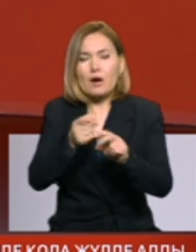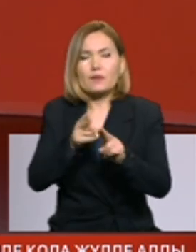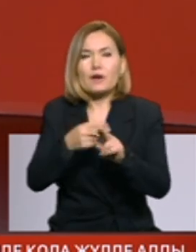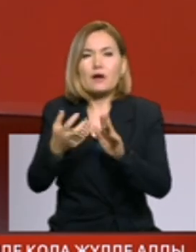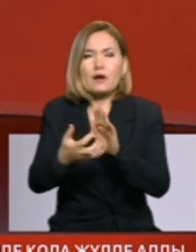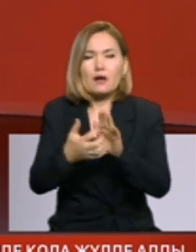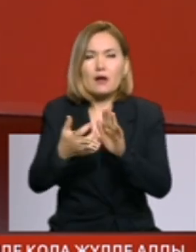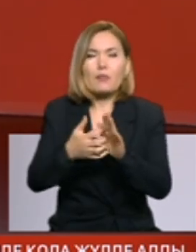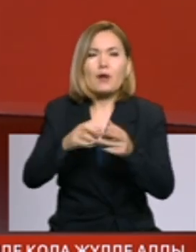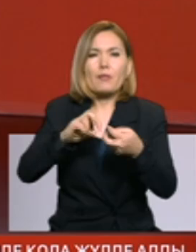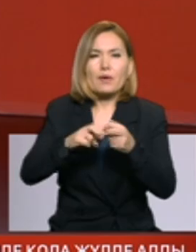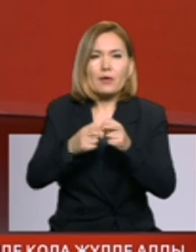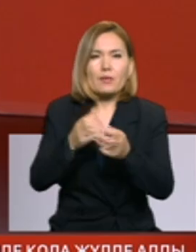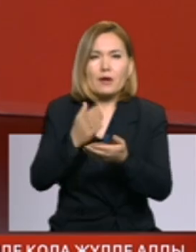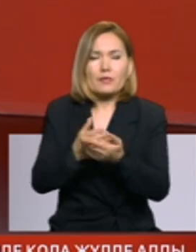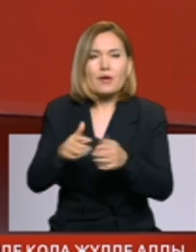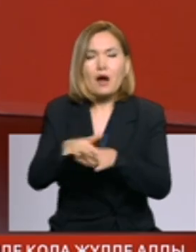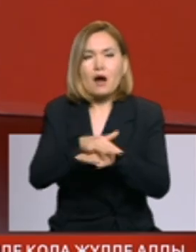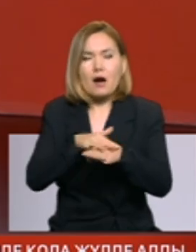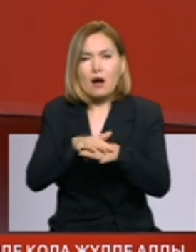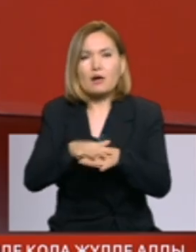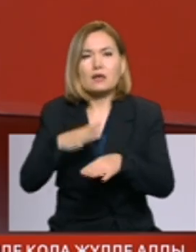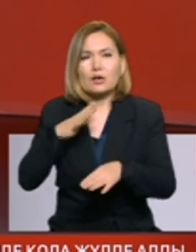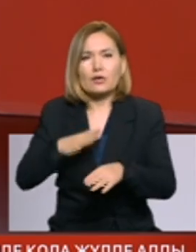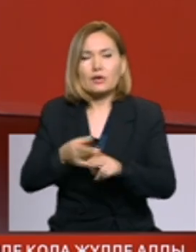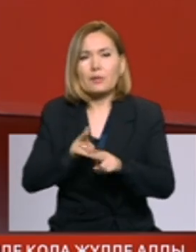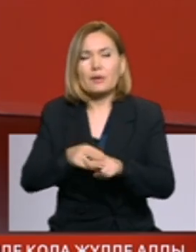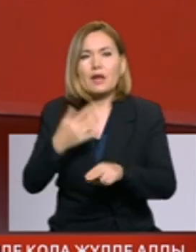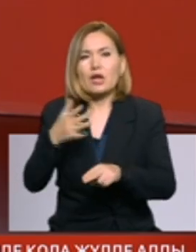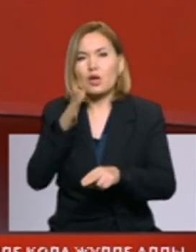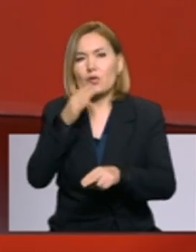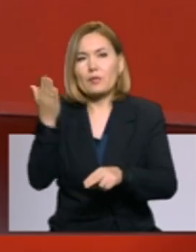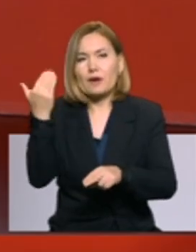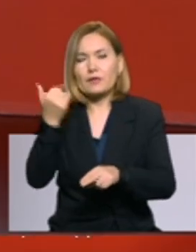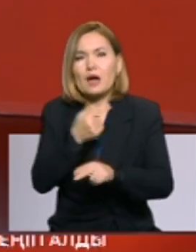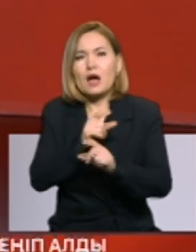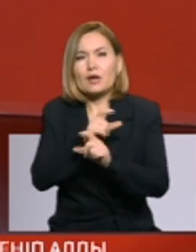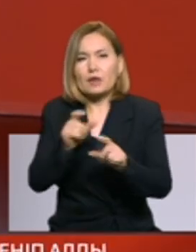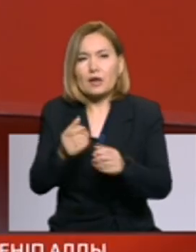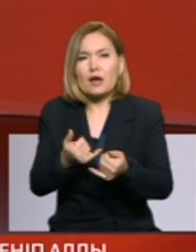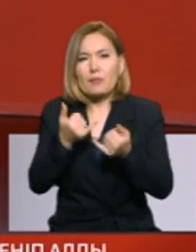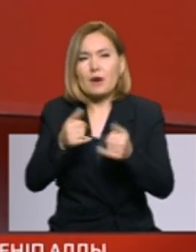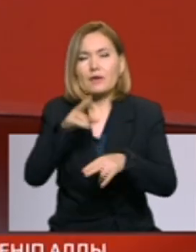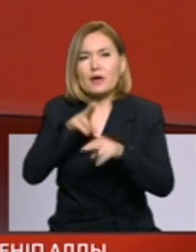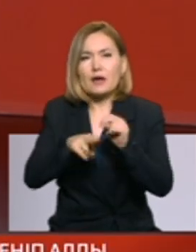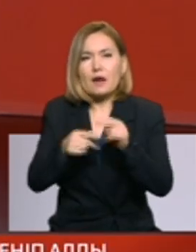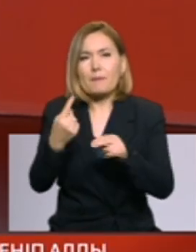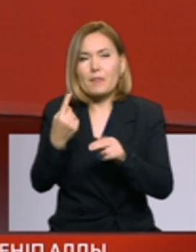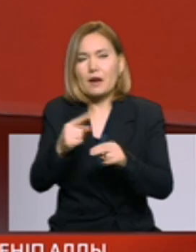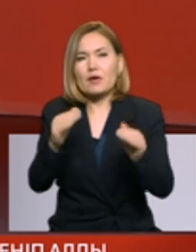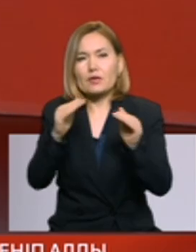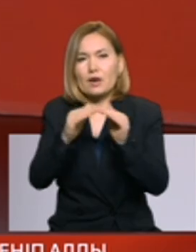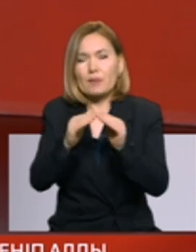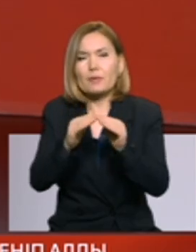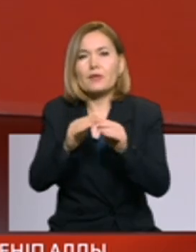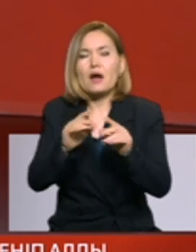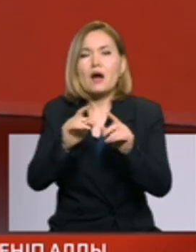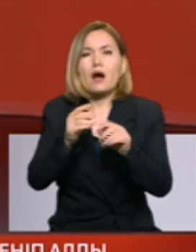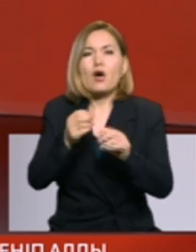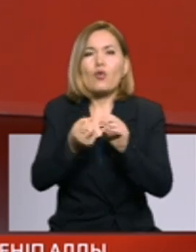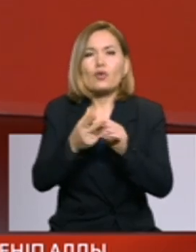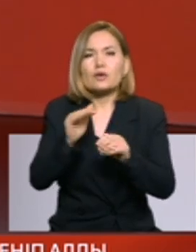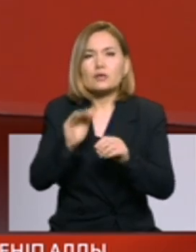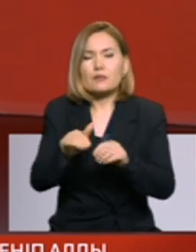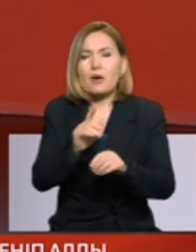емханаларда қызмет көрсетуге мәжбүр. Қарасуда осыдан 50 жыл бұрын дәріхана үшін салынған бір қабатты ғимаратта 13